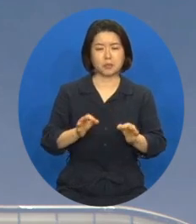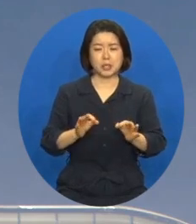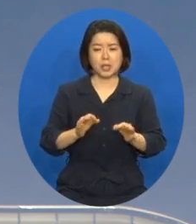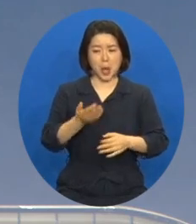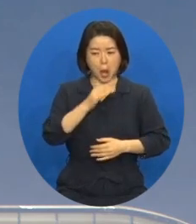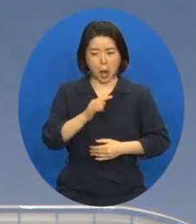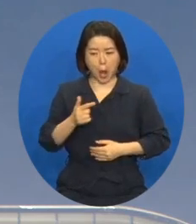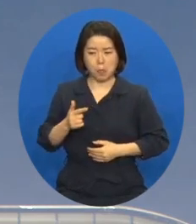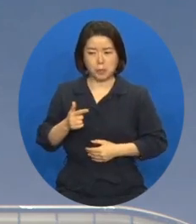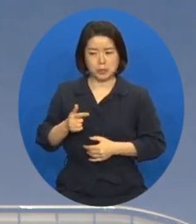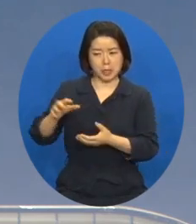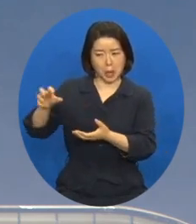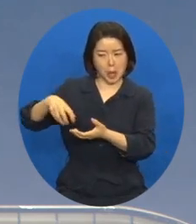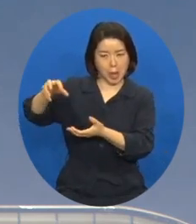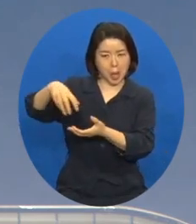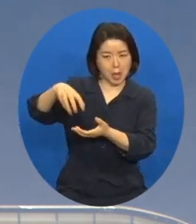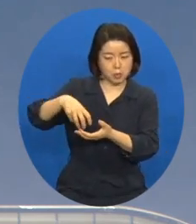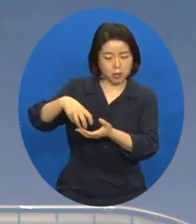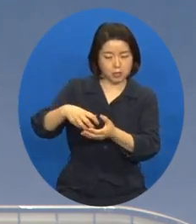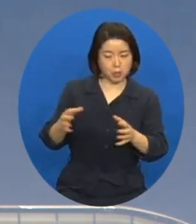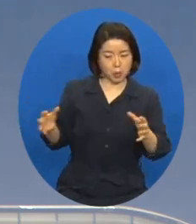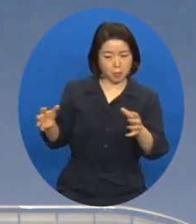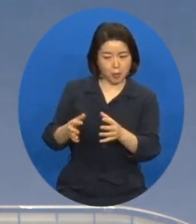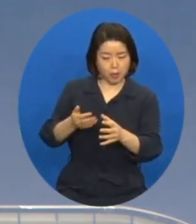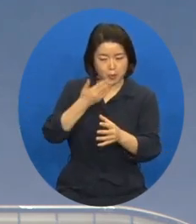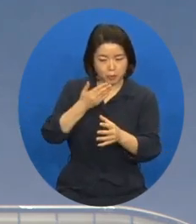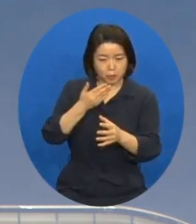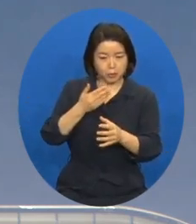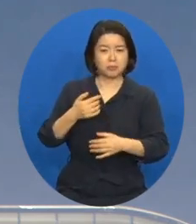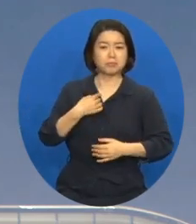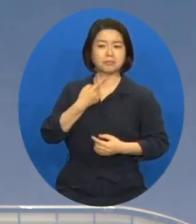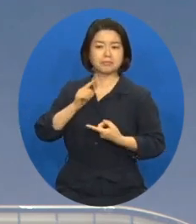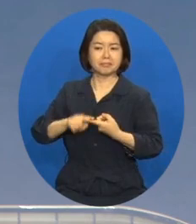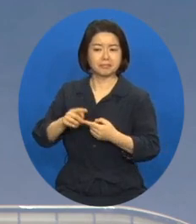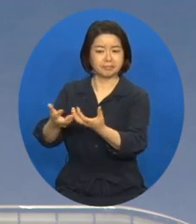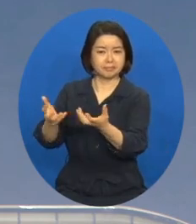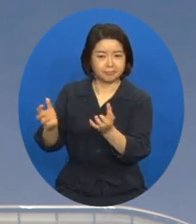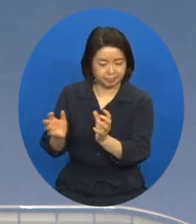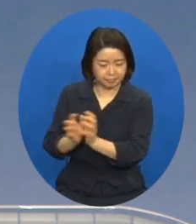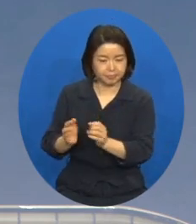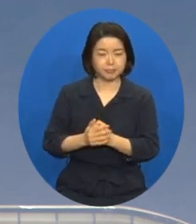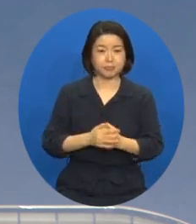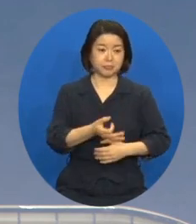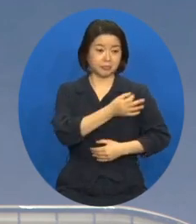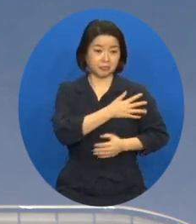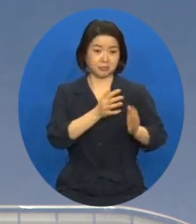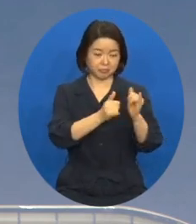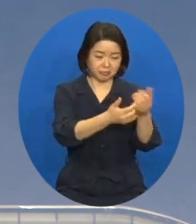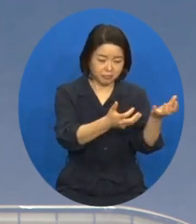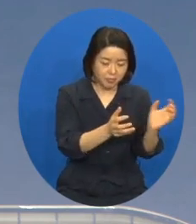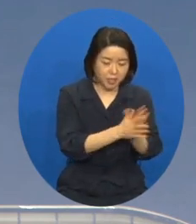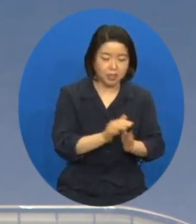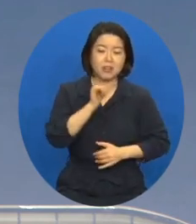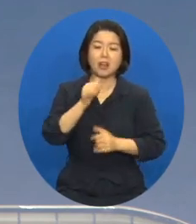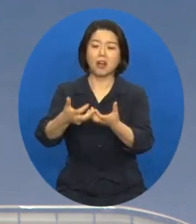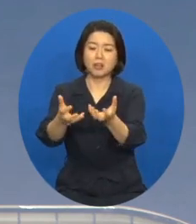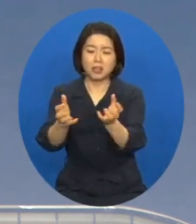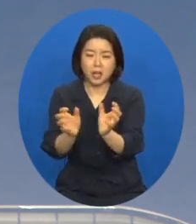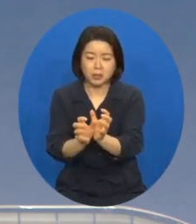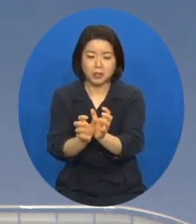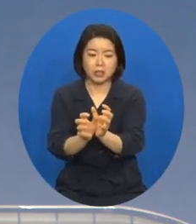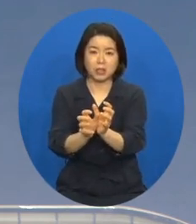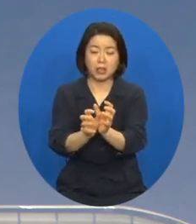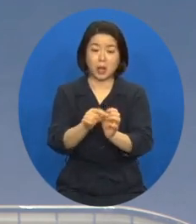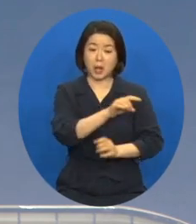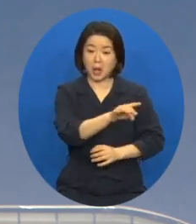것도 끼리끼리 모이기 시작을 한 겁니다. 부자들은 부자들끼리, 가난한 사람은 가난한 사람들끼리 먹게